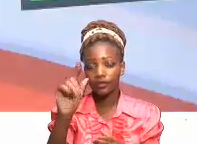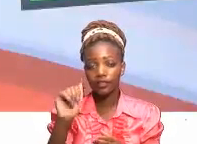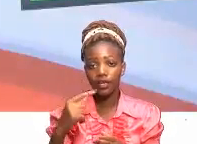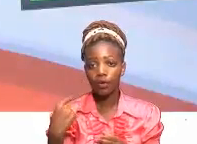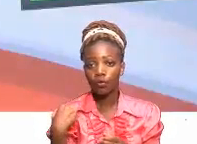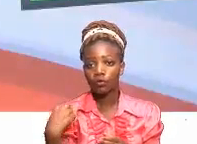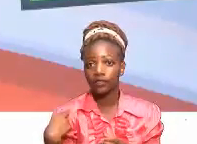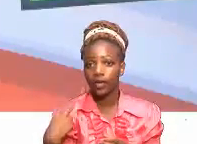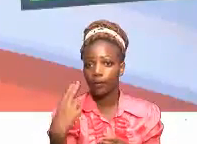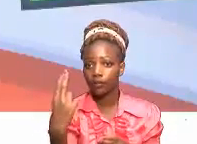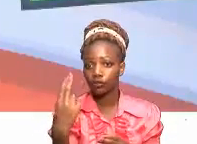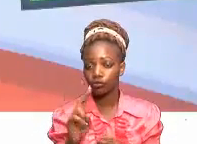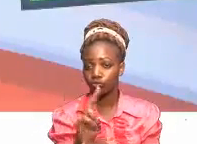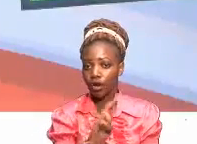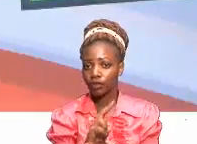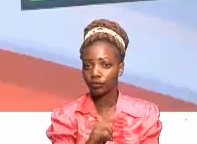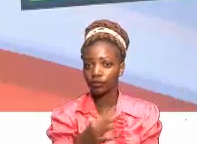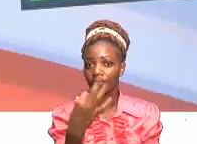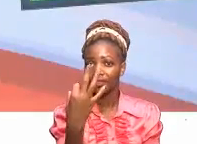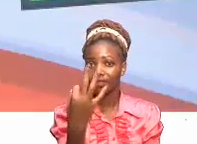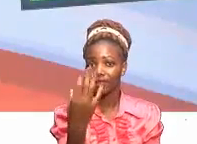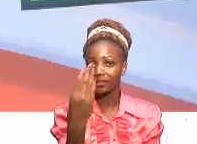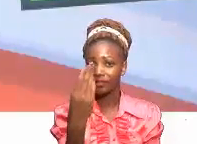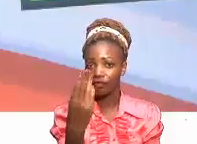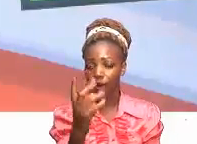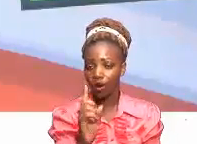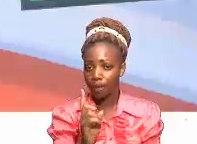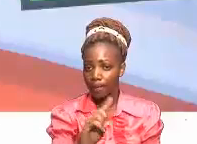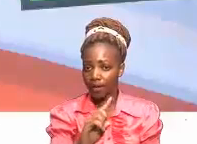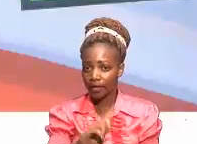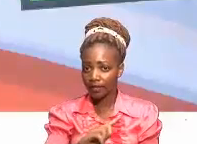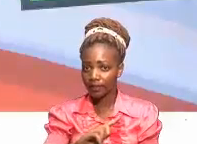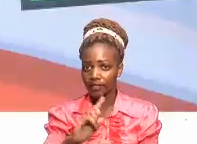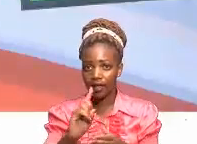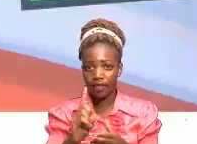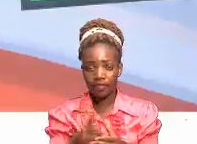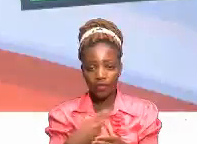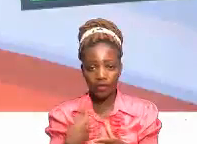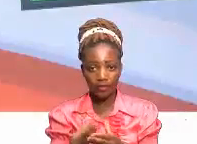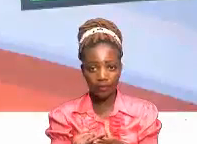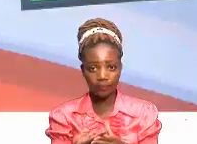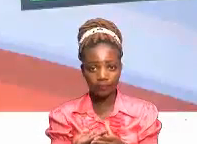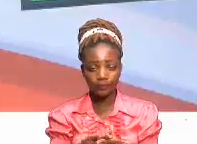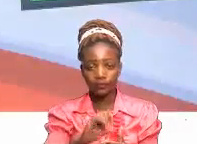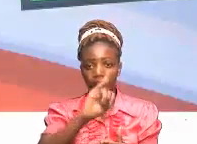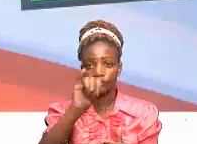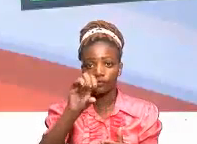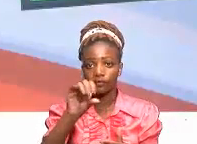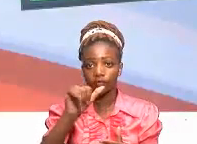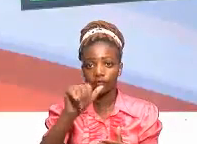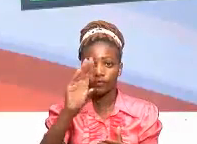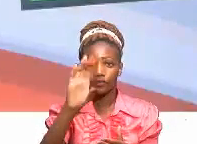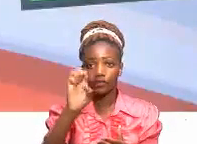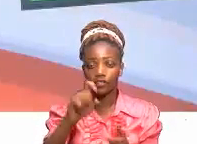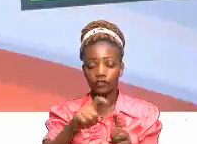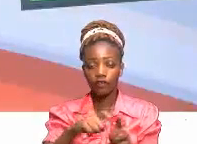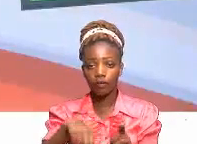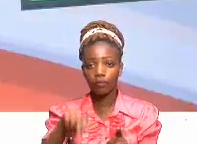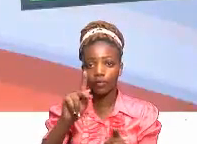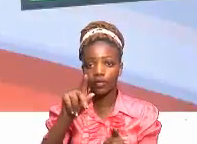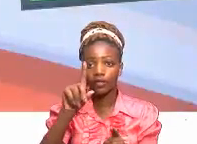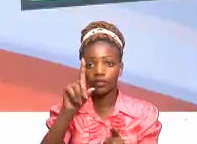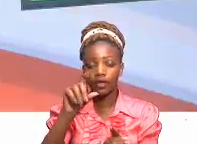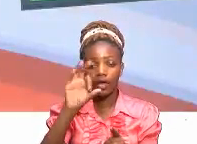wa dakika 34 sekunde 40.4. Na Joyce Chepkemoi wa KDF